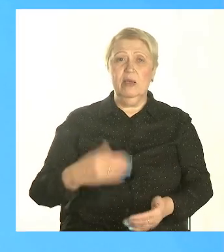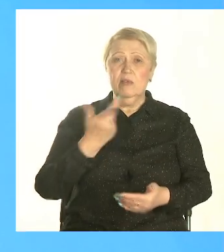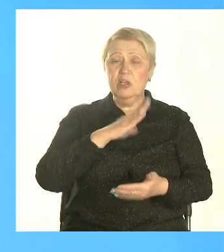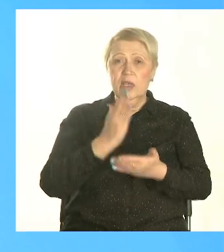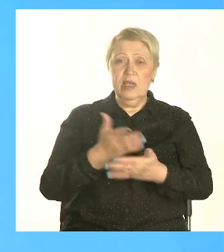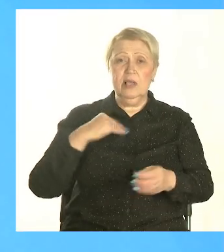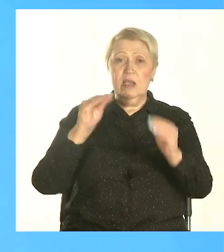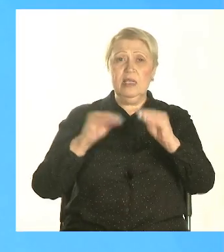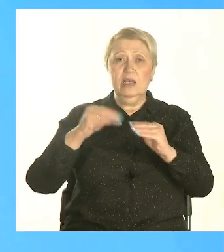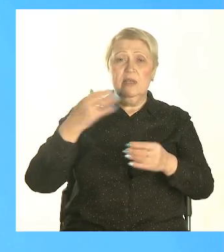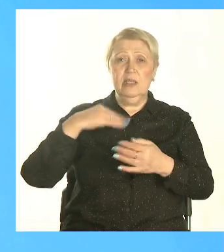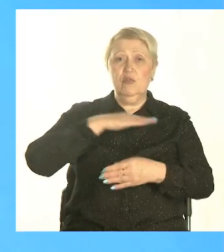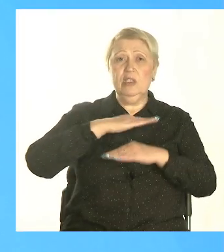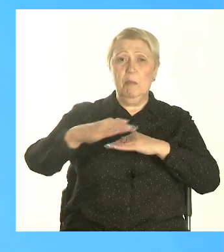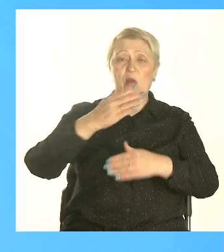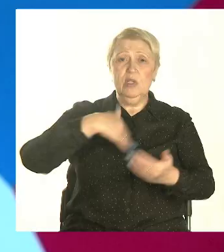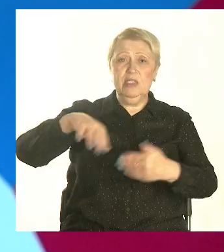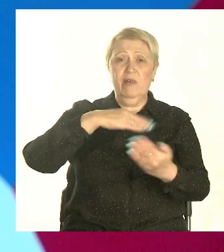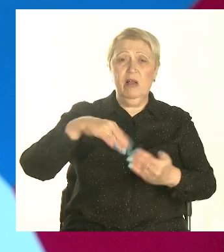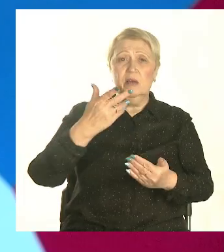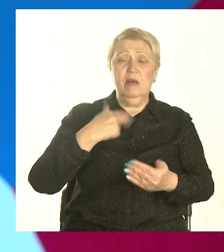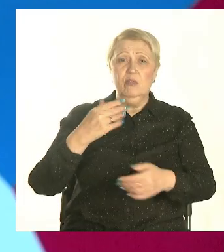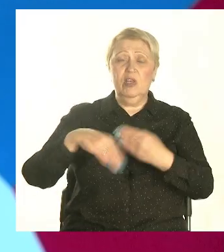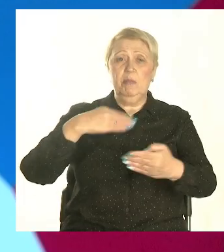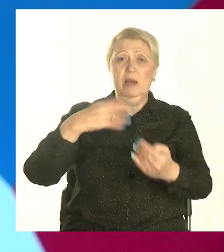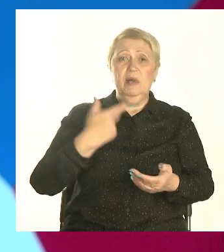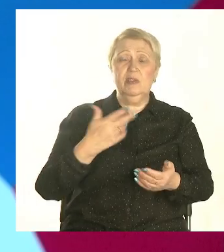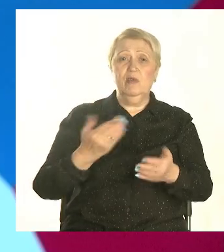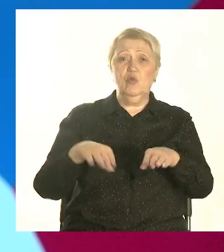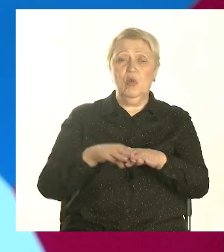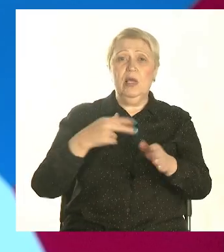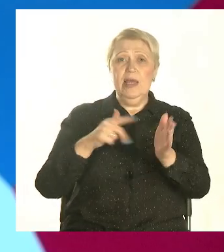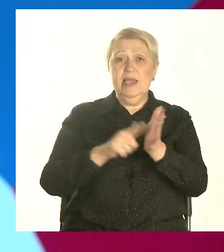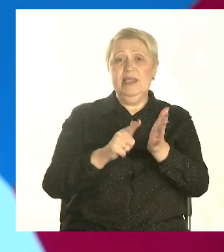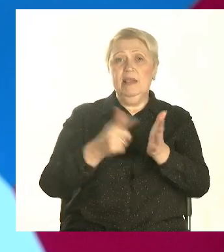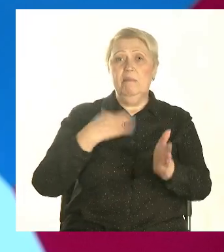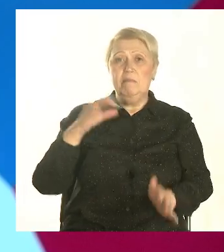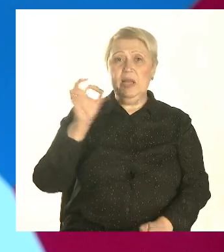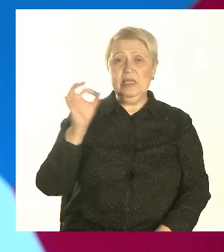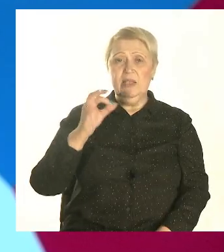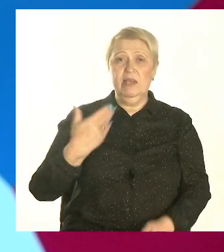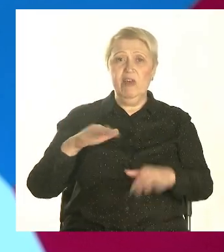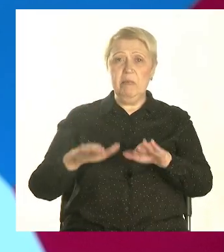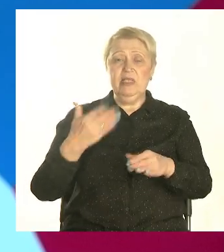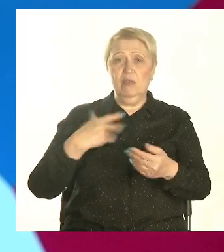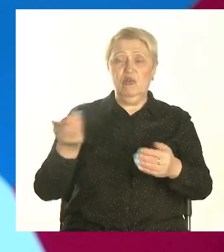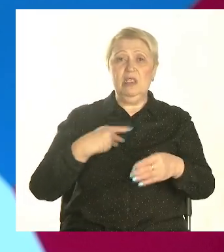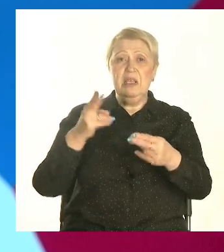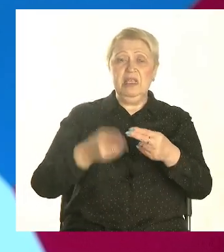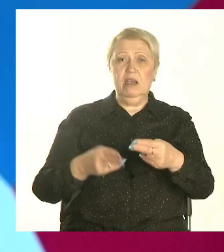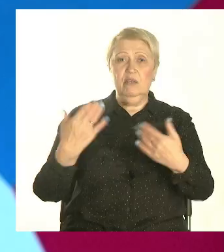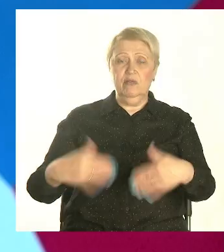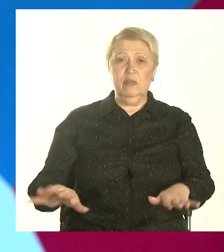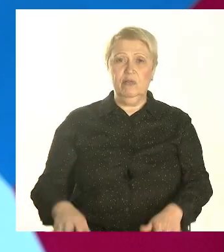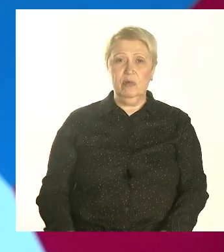на полигонах и свалках, перерабатывается только 7%. Места на полигонах заканчиваются. В общем, как-то не очень. И вот это вот, с одной